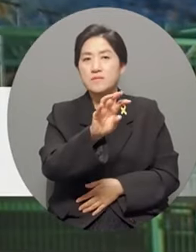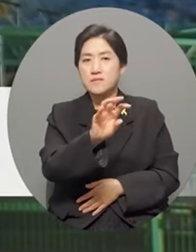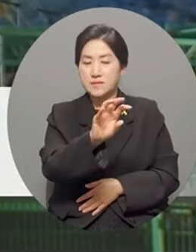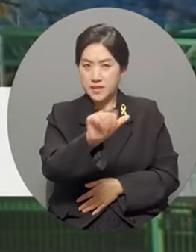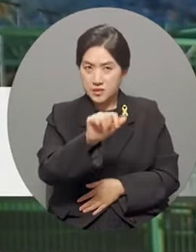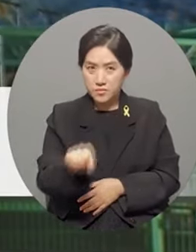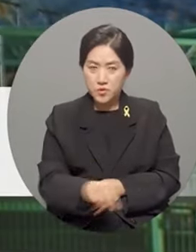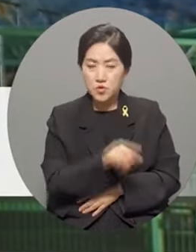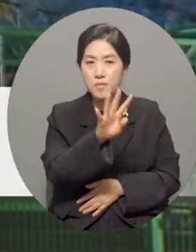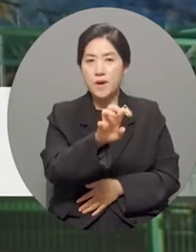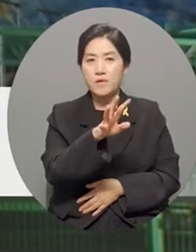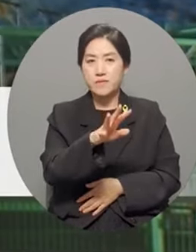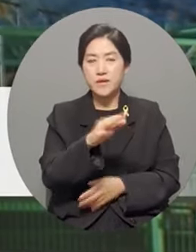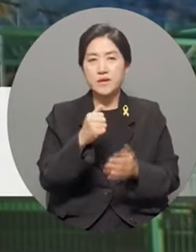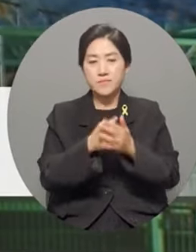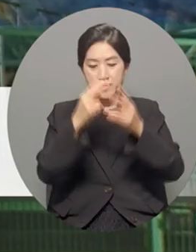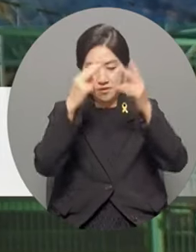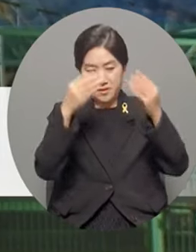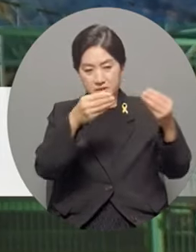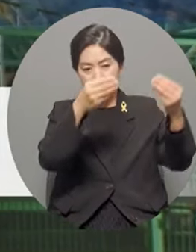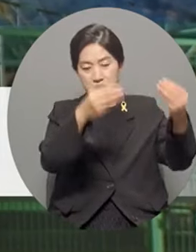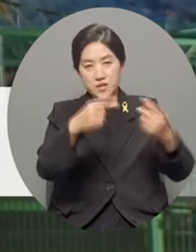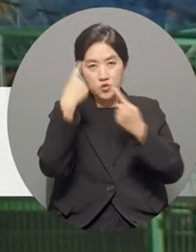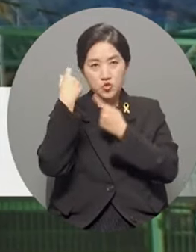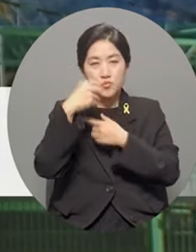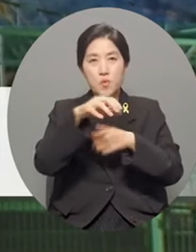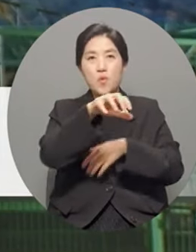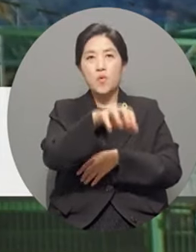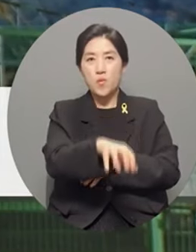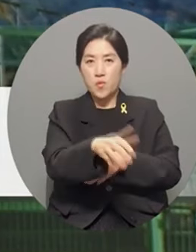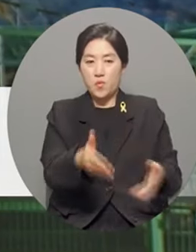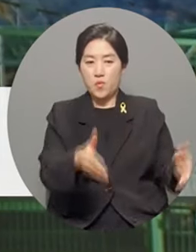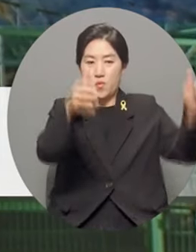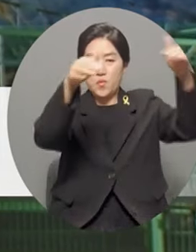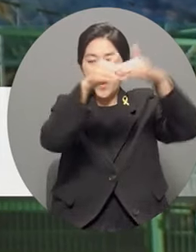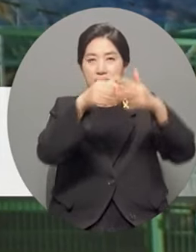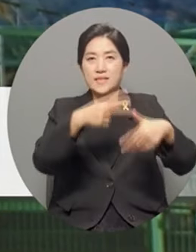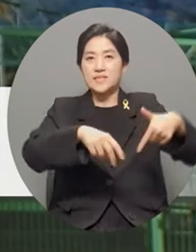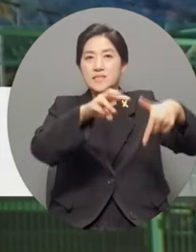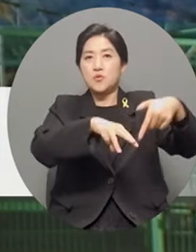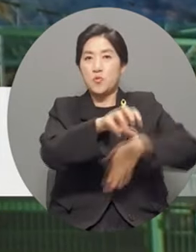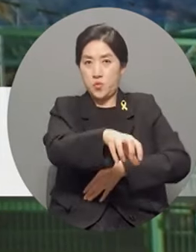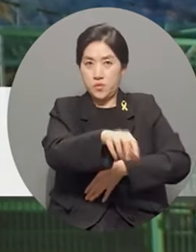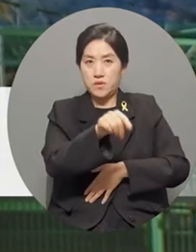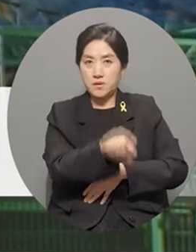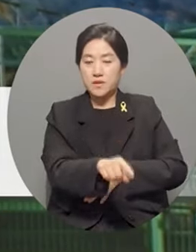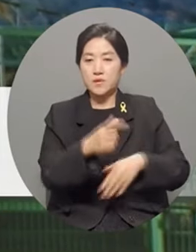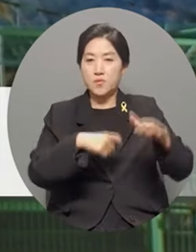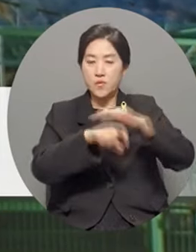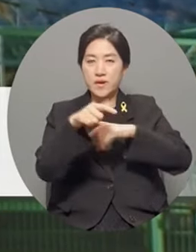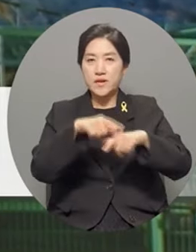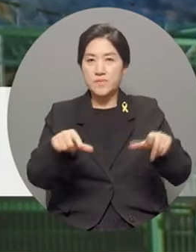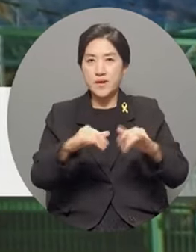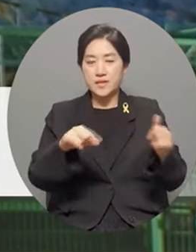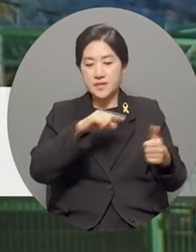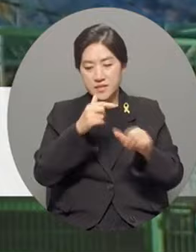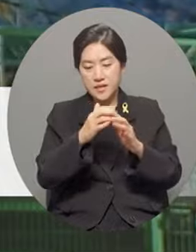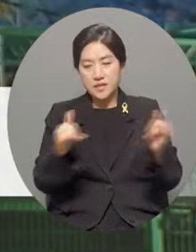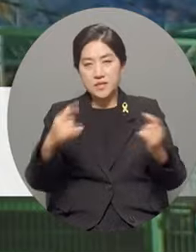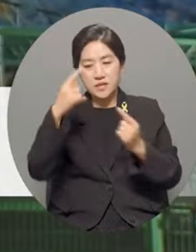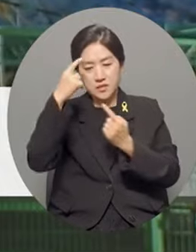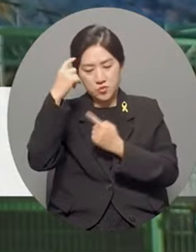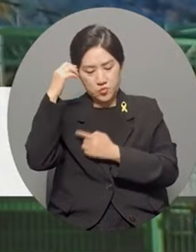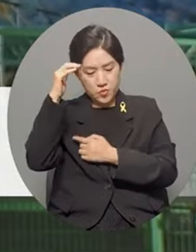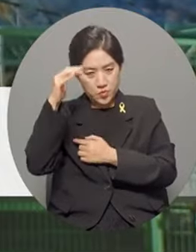44명의 영정이 안치된 추모관이 인천에 마련돼 있는데요 오늘오전 이곳에서 일반인 희생자 추모식이